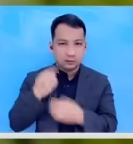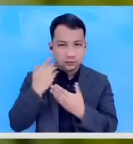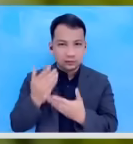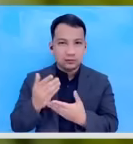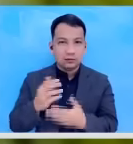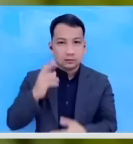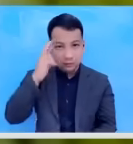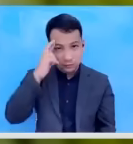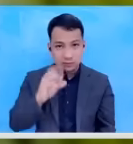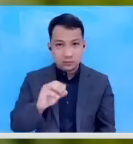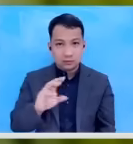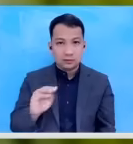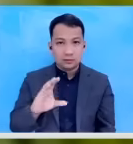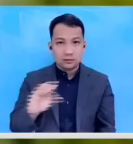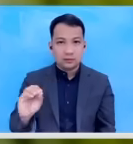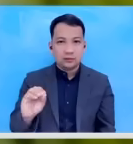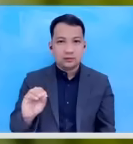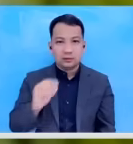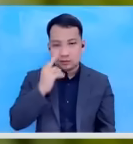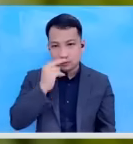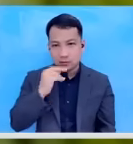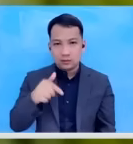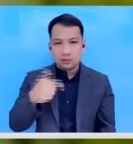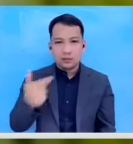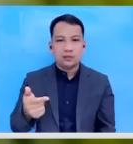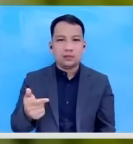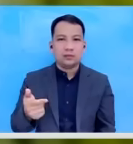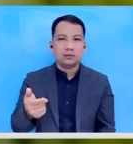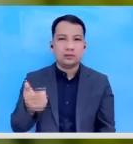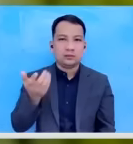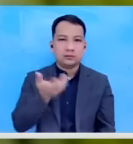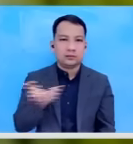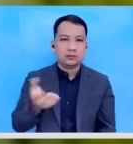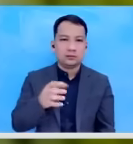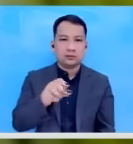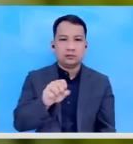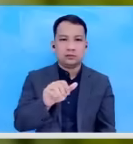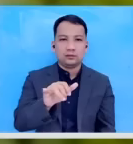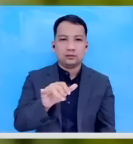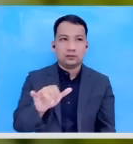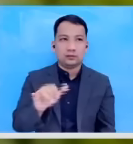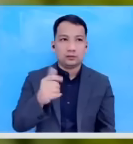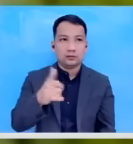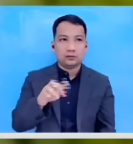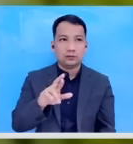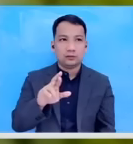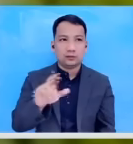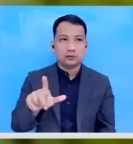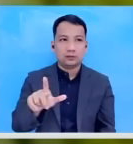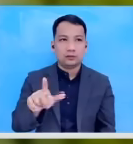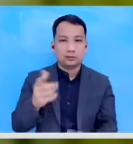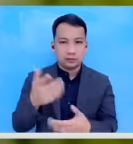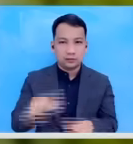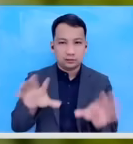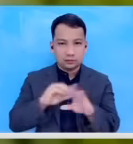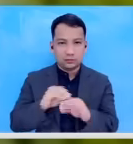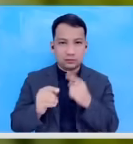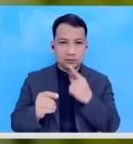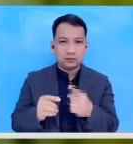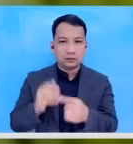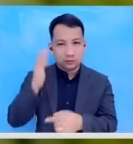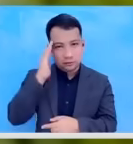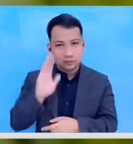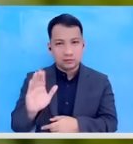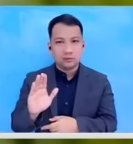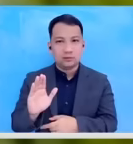peg siya. So, sabi ko, sino kaya si Sassy Girl? Tapos, panoorin mo para alam mo. We were shooting the